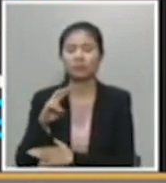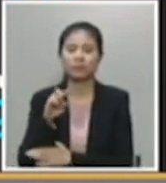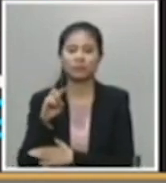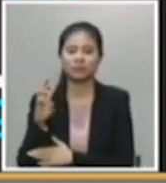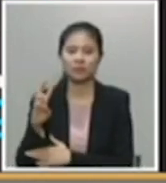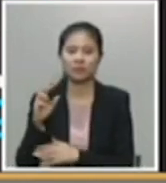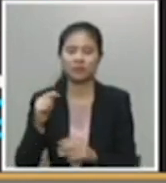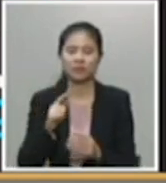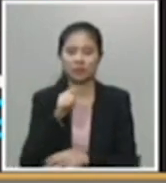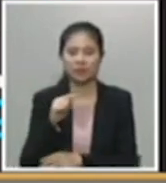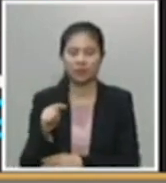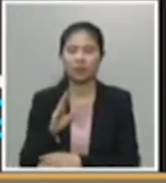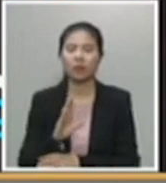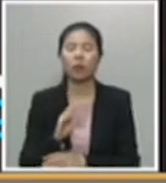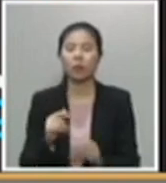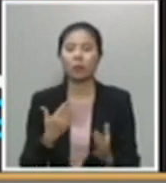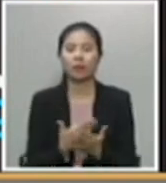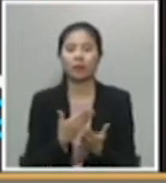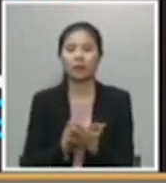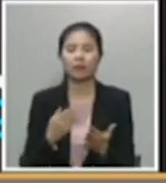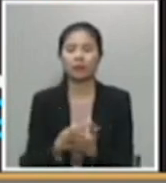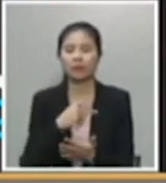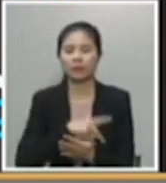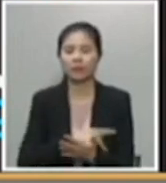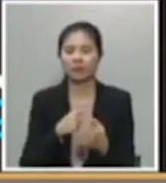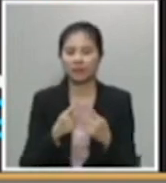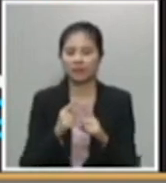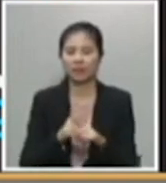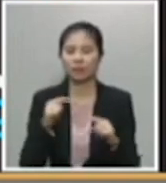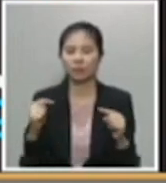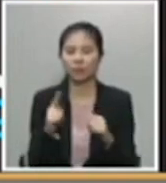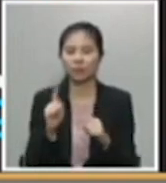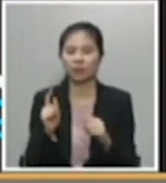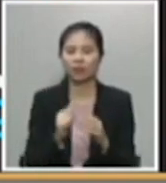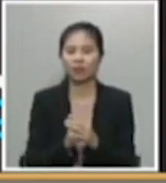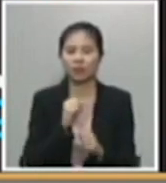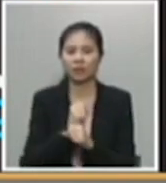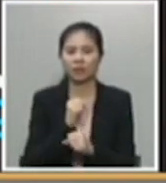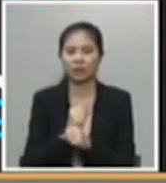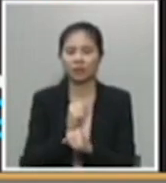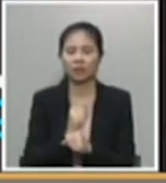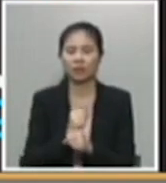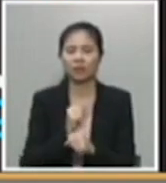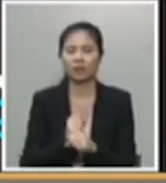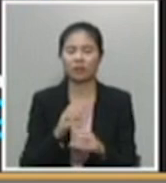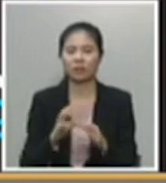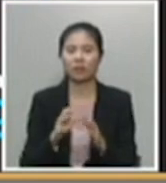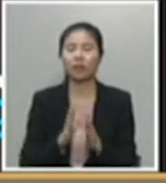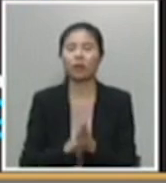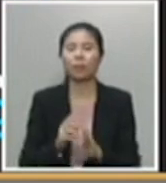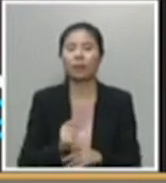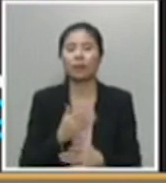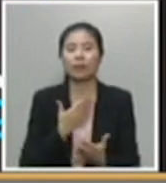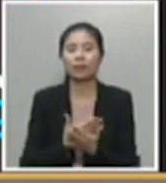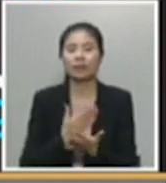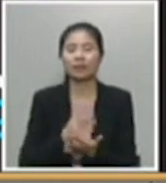ไรบางหมวดเสียเกิน 20% นะครับแต่อย่างกรณีพลังงานแต่ส่วนเกินเนี่ยก็คือภาษีประเภทอื่นที่เสีย